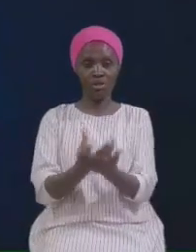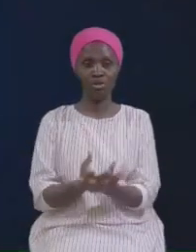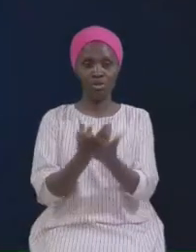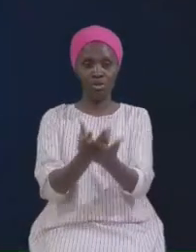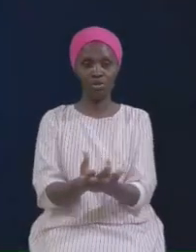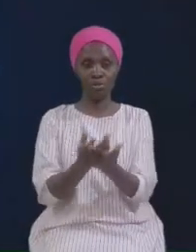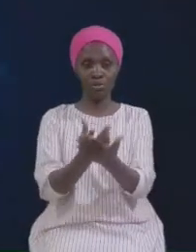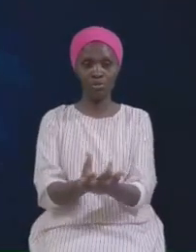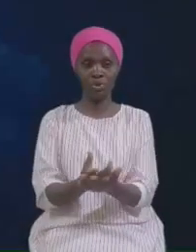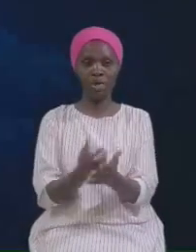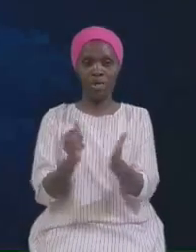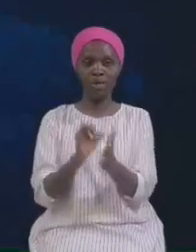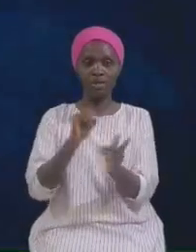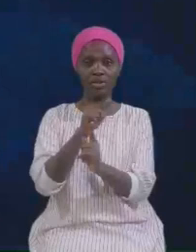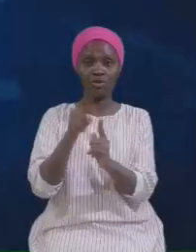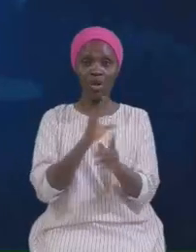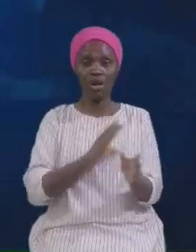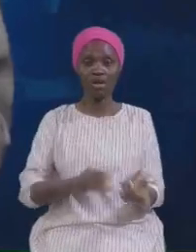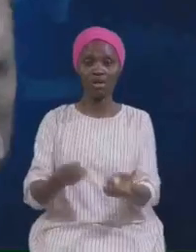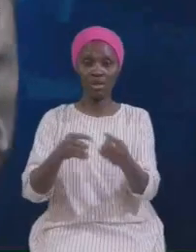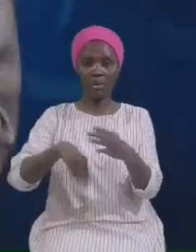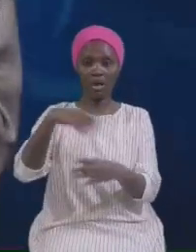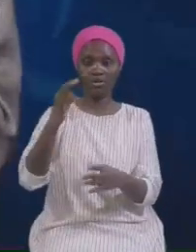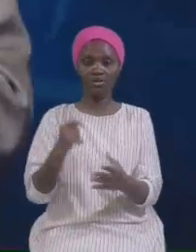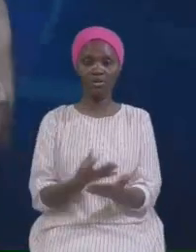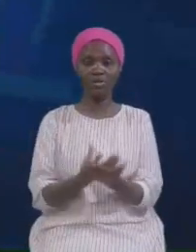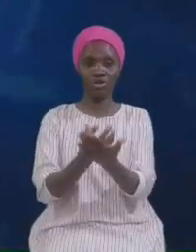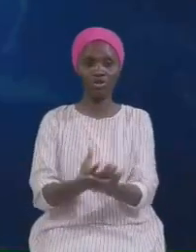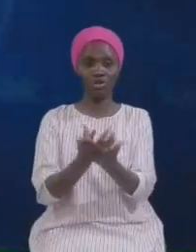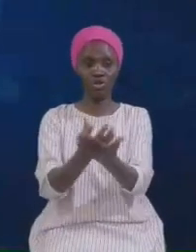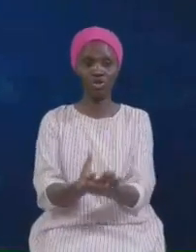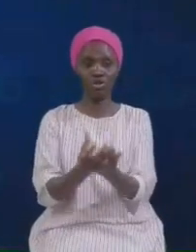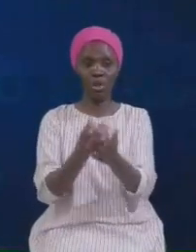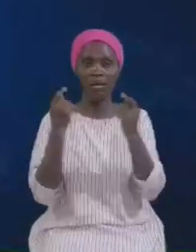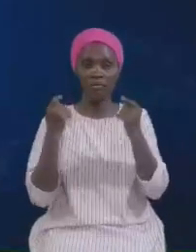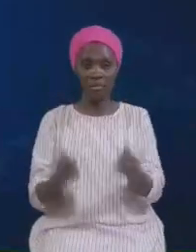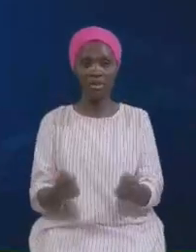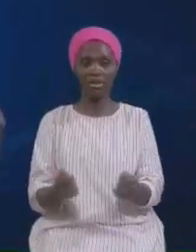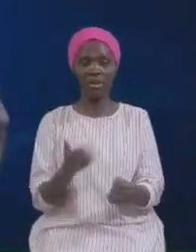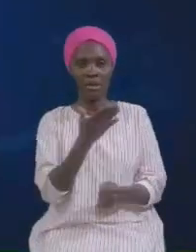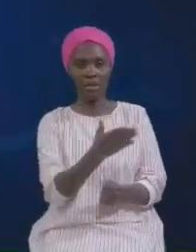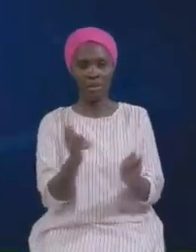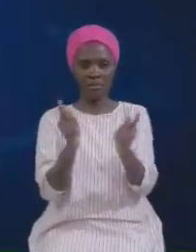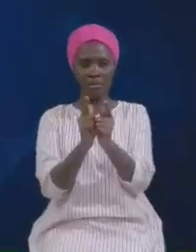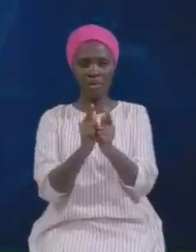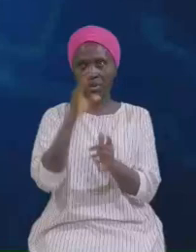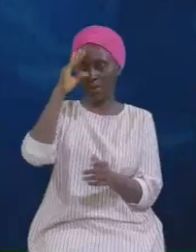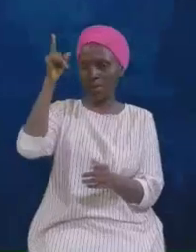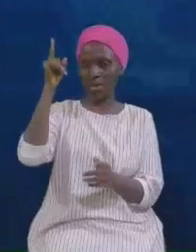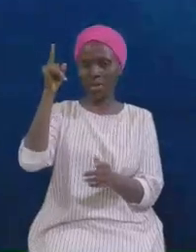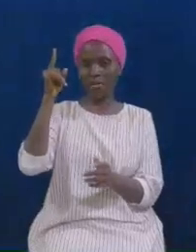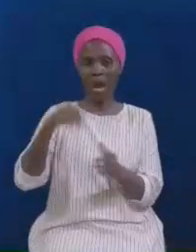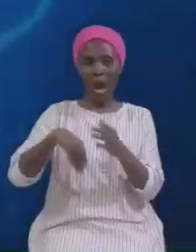venu et sorti de la barque, il vint au-devant de lui un homme sortant